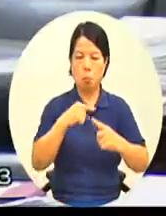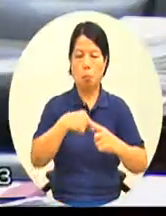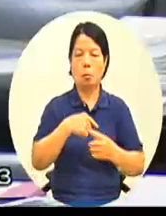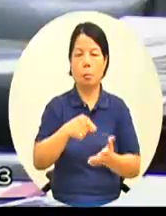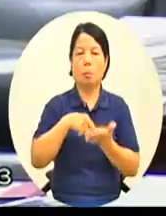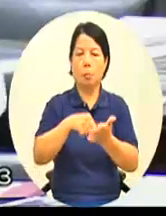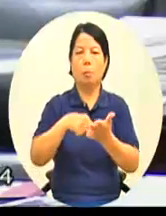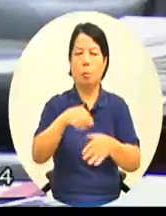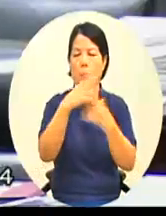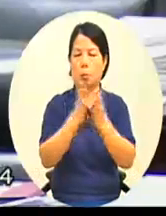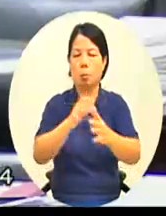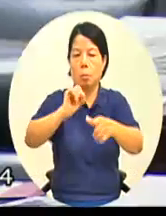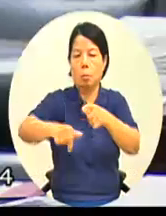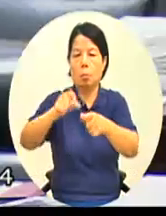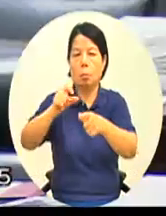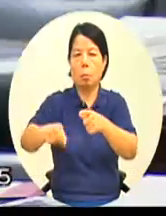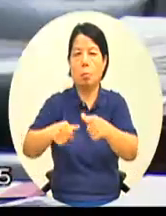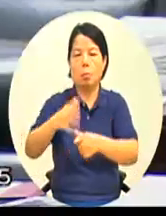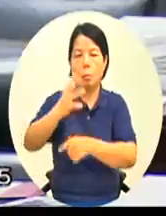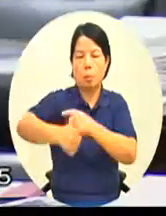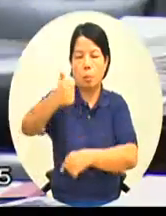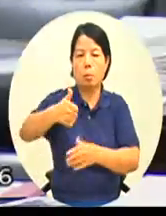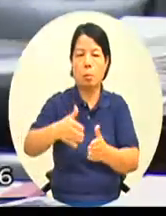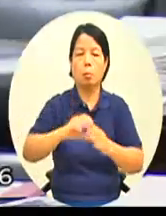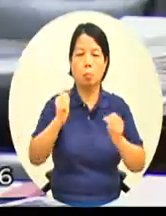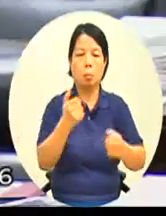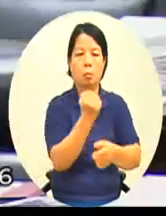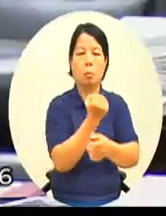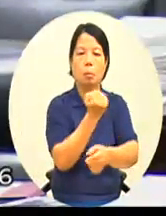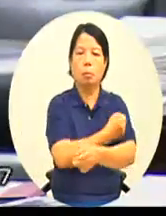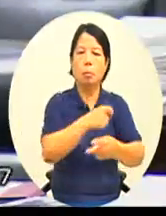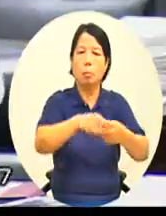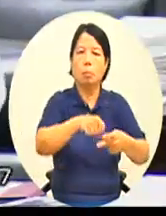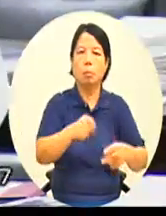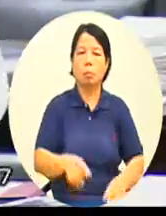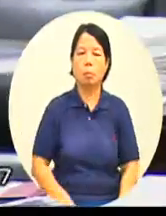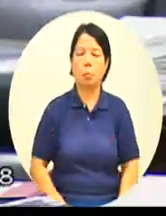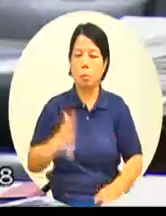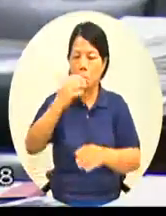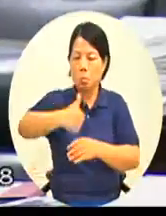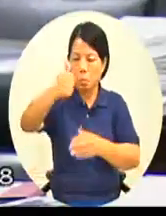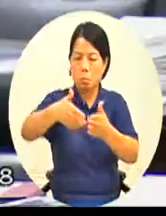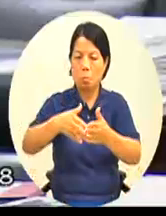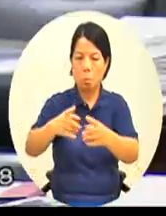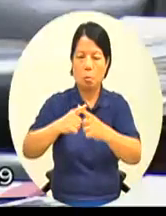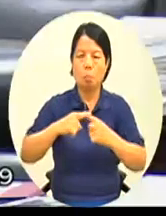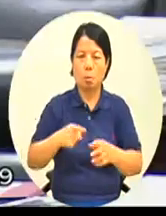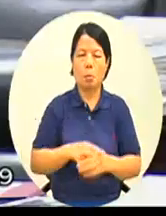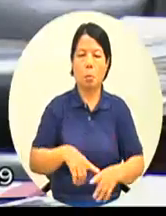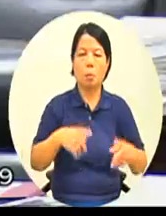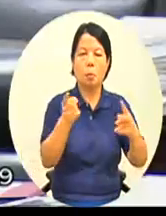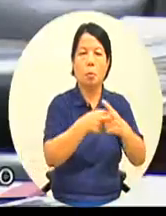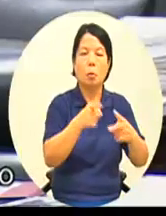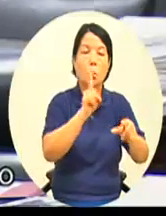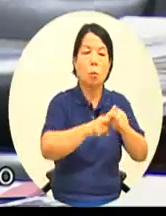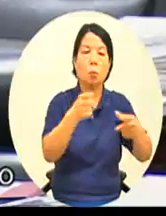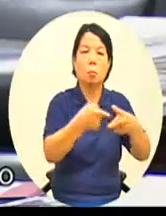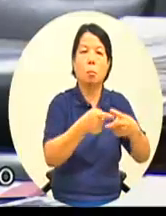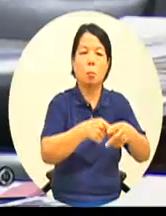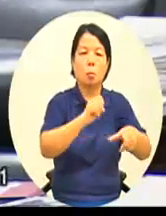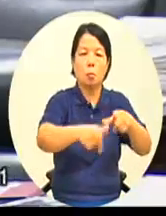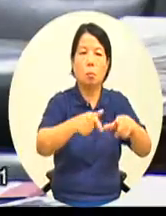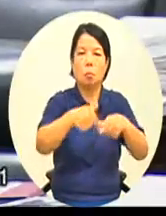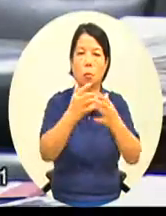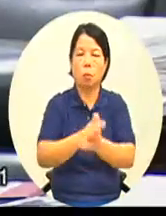是业者，而反而都还不是劳工哦。业者都很多的，尤其是那种中小企业或者是那种小餐厅